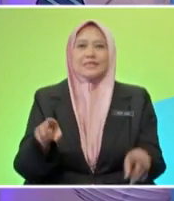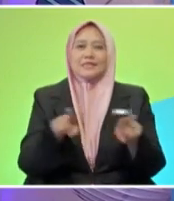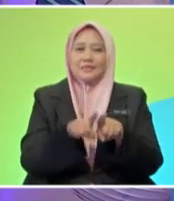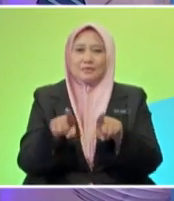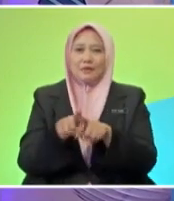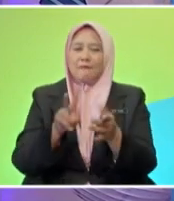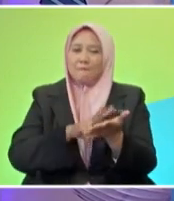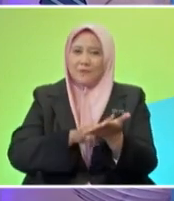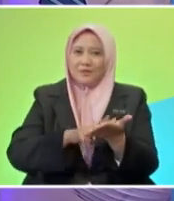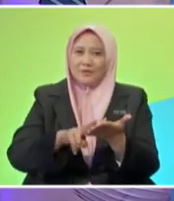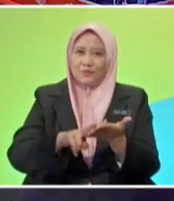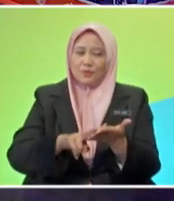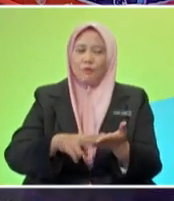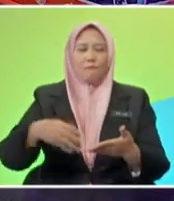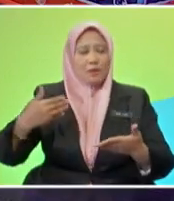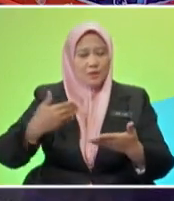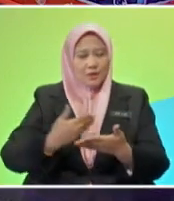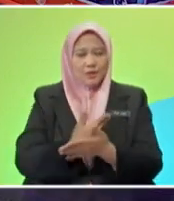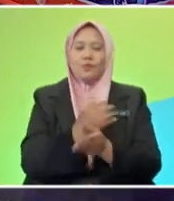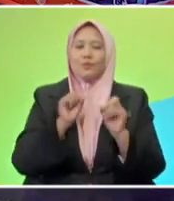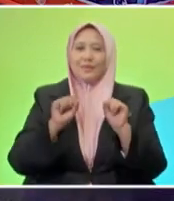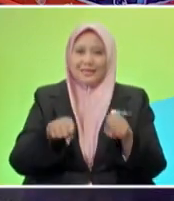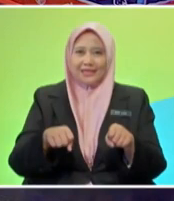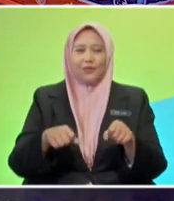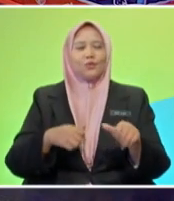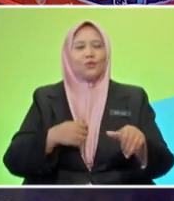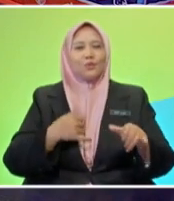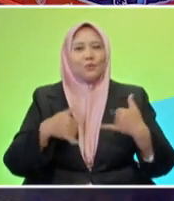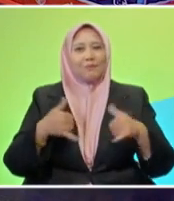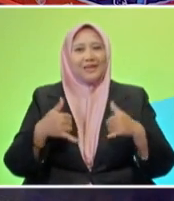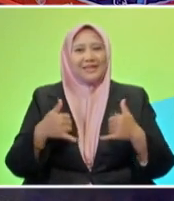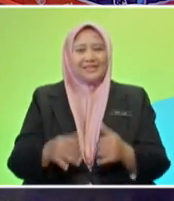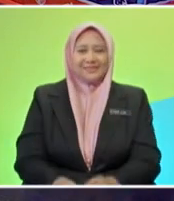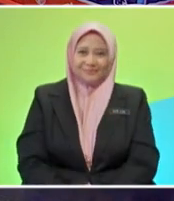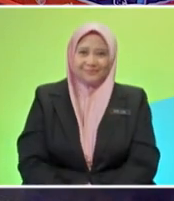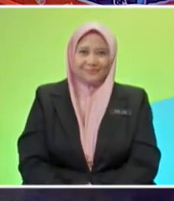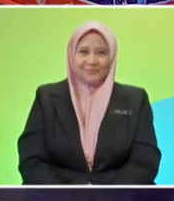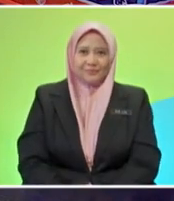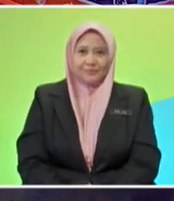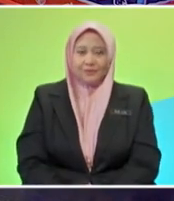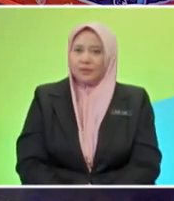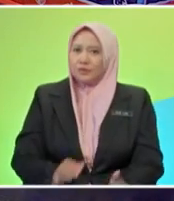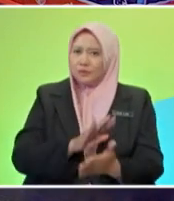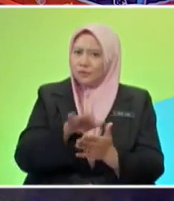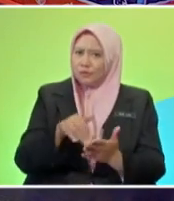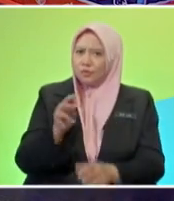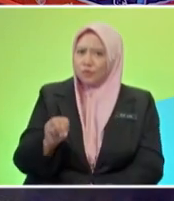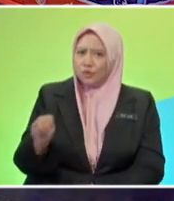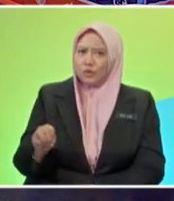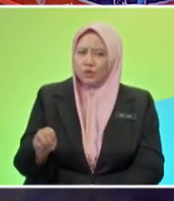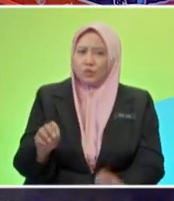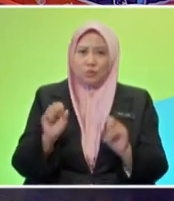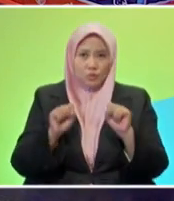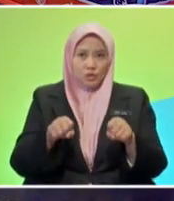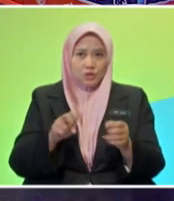dahulu baru kita boleh main. Betul. Aha. Jom kita teruskan. Baiklah. Murid-murid di dalam Google Meet ada tak? Siapa-siapa nak cuba baca